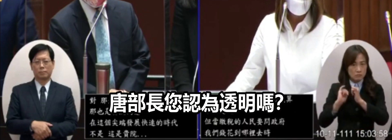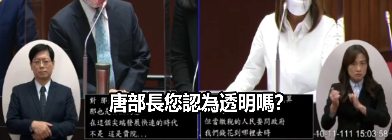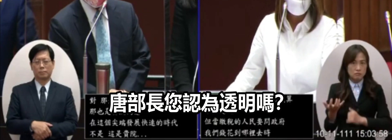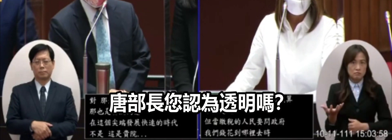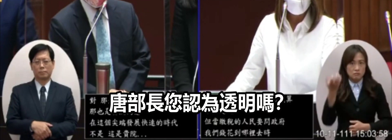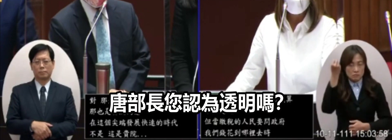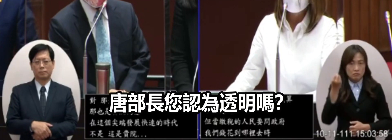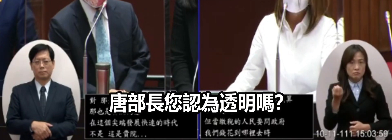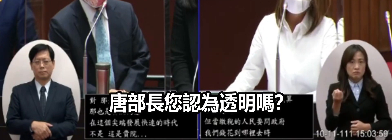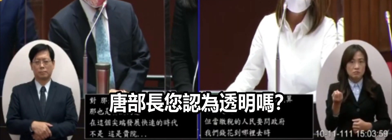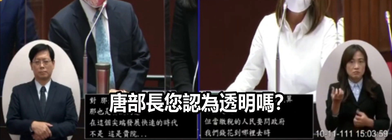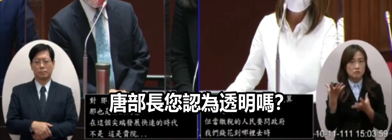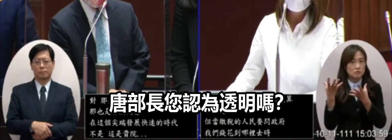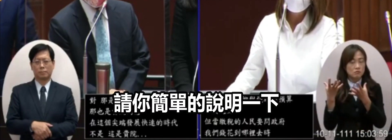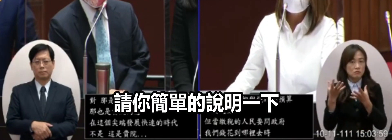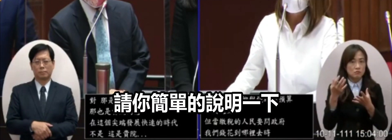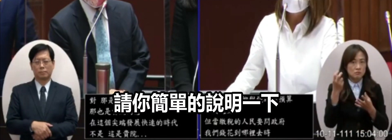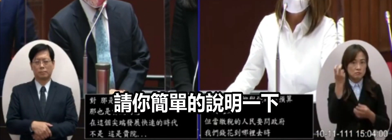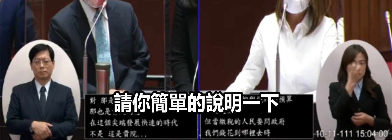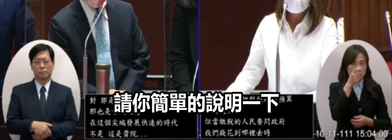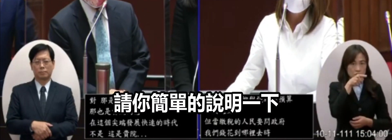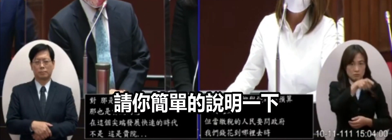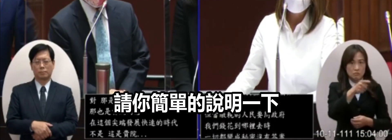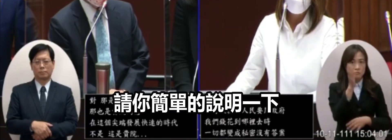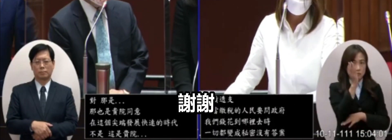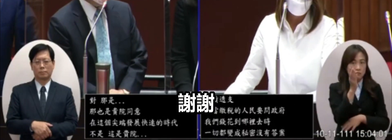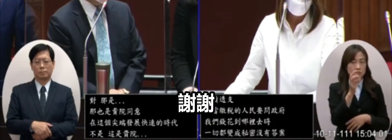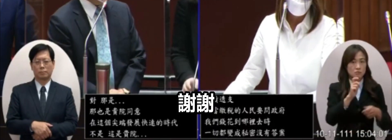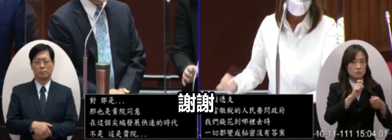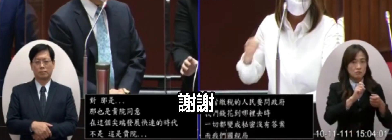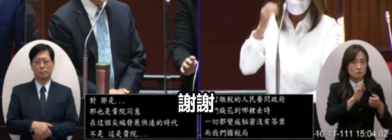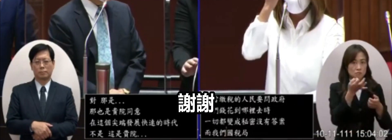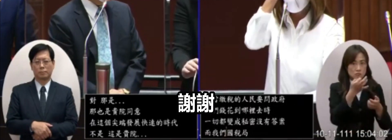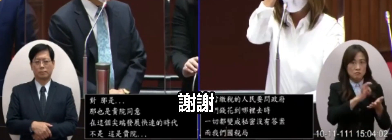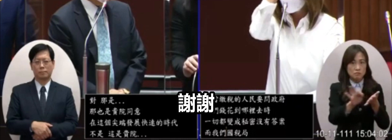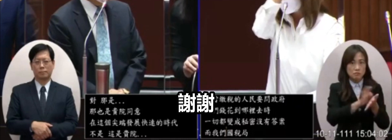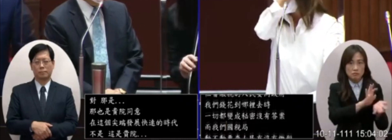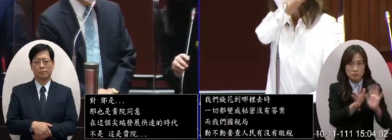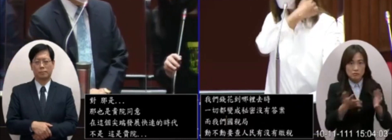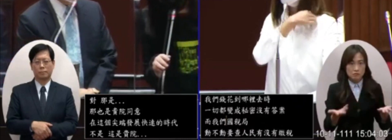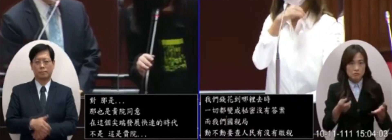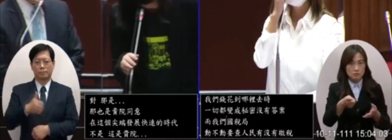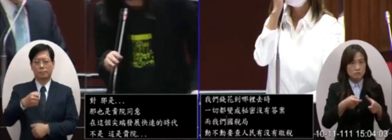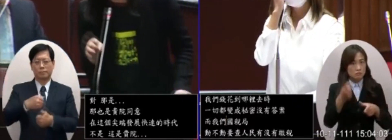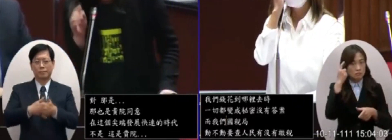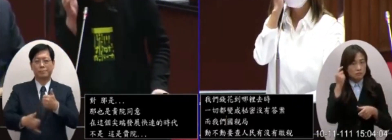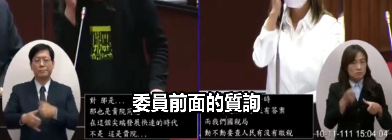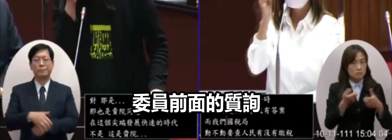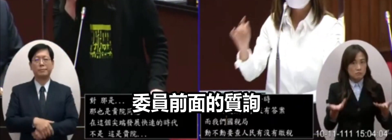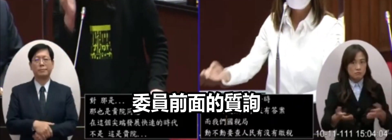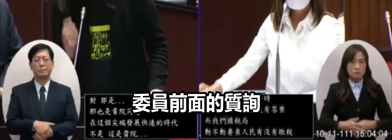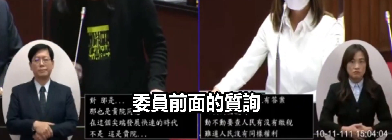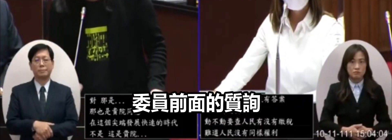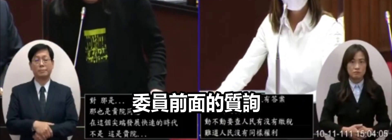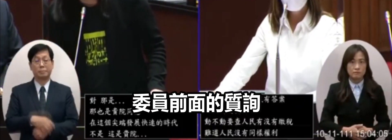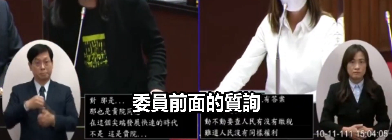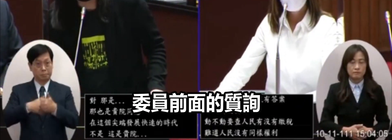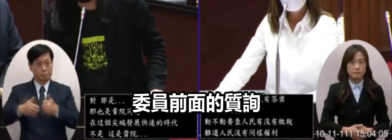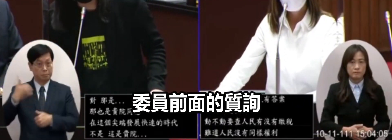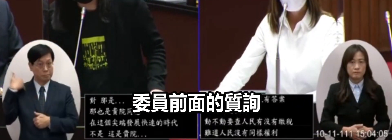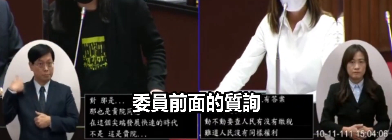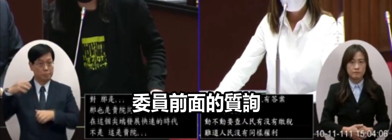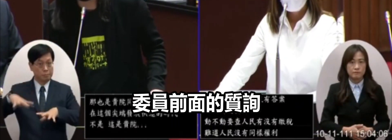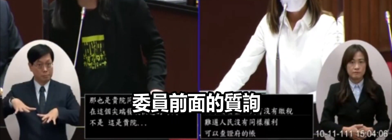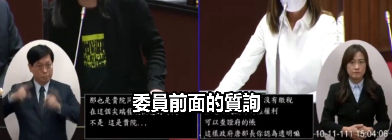政府，唐部长您认为透明吗？请您简单的说明一下，谢谢。 谢谢委员。 委员前面